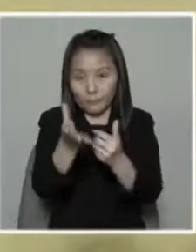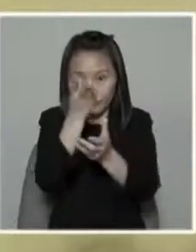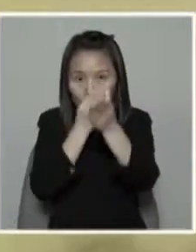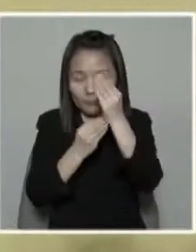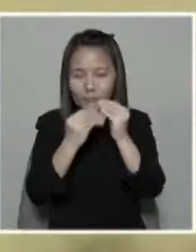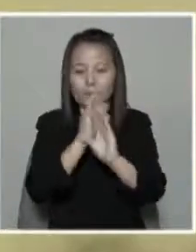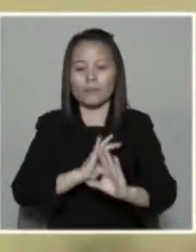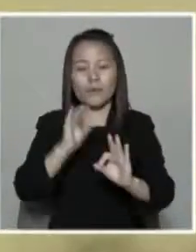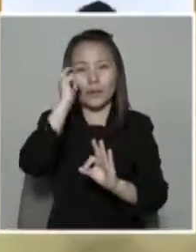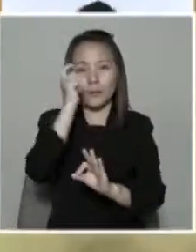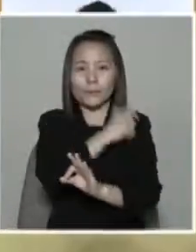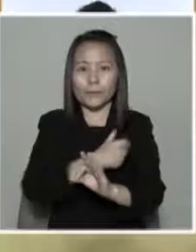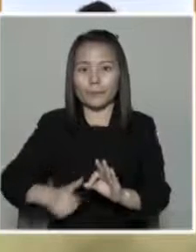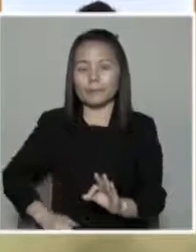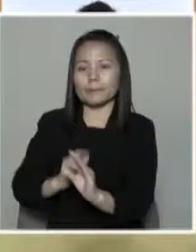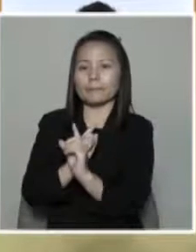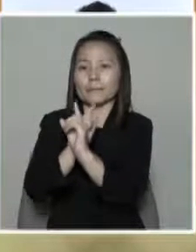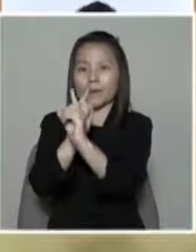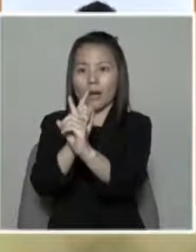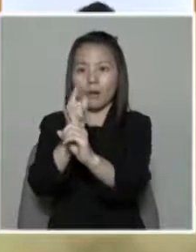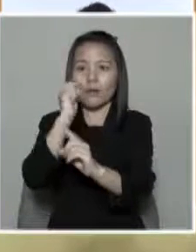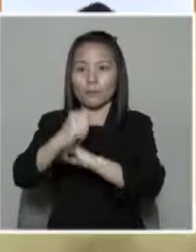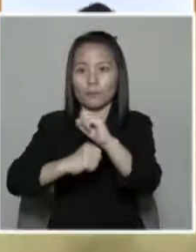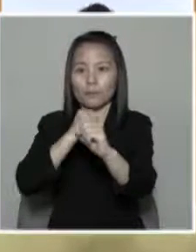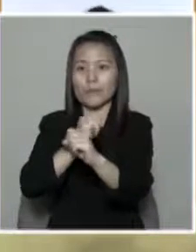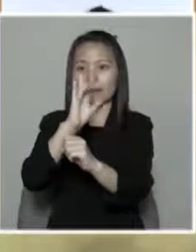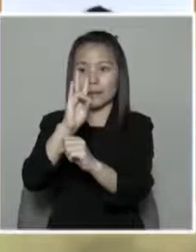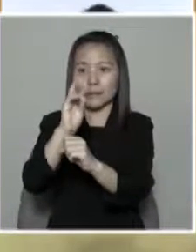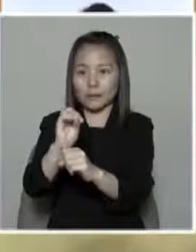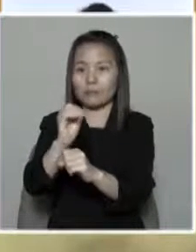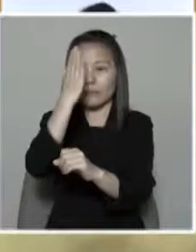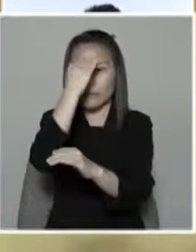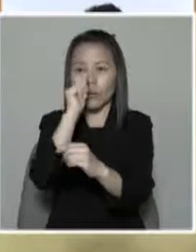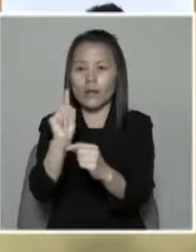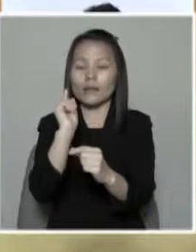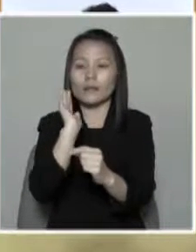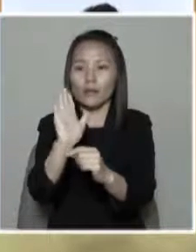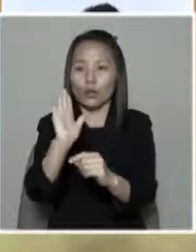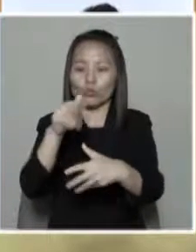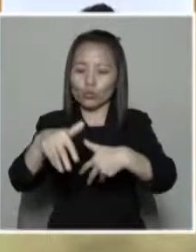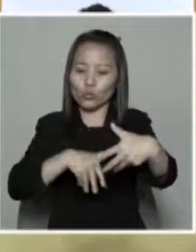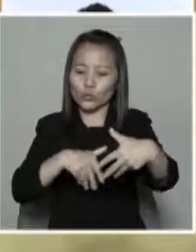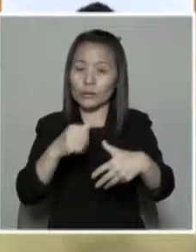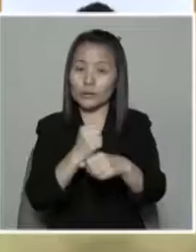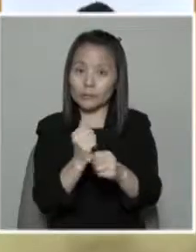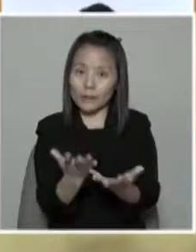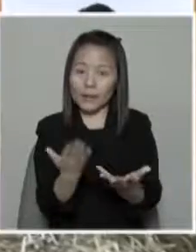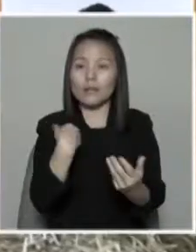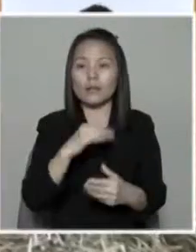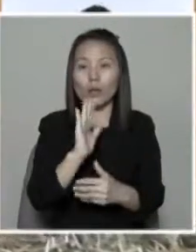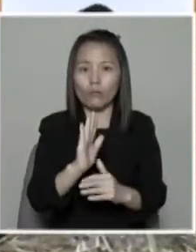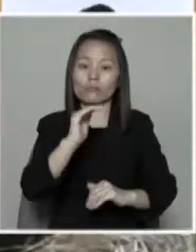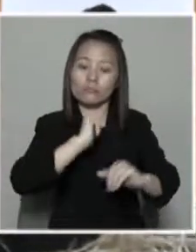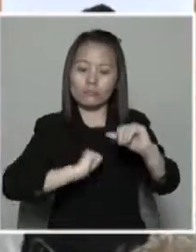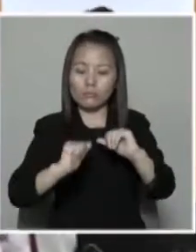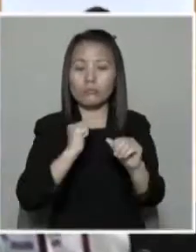อยของพระองค์ท่านนะคะว่า70ปีพระองค์ท่านได้ทรงงานเพื่อปวงชนชาวไทยยังไงผ่านการจัดแสดงในรูปแบบต่างๆเราก็